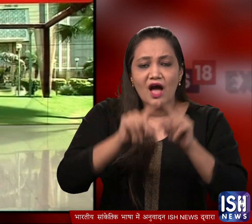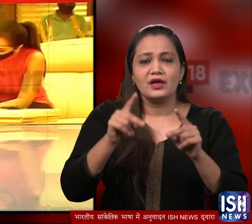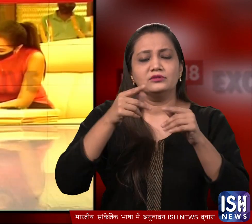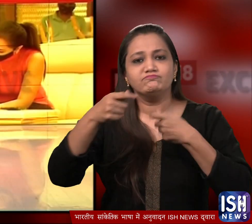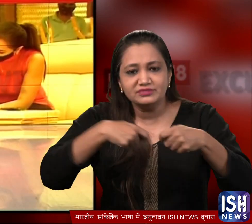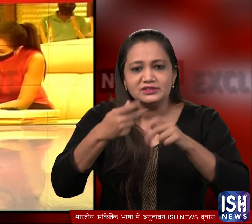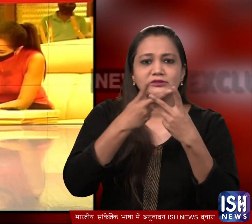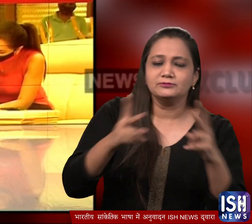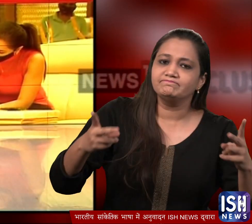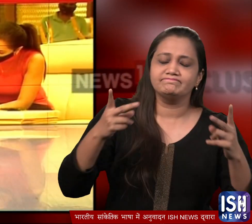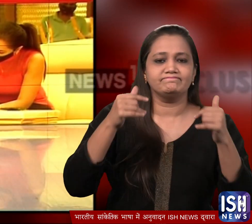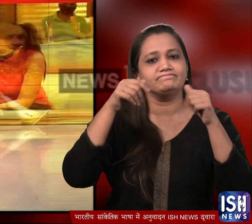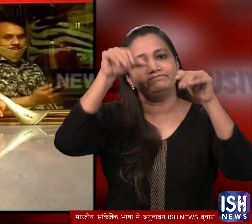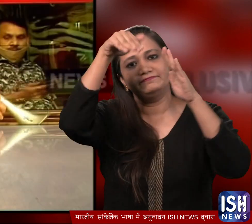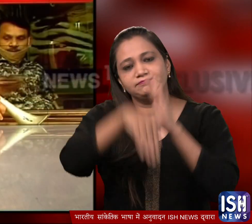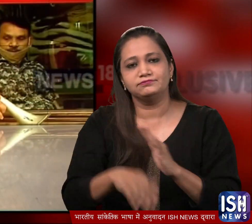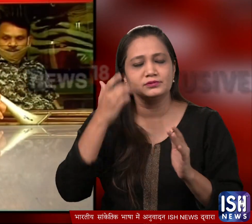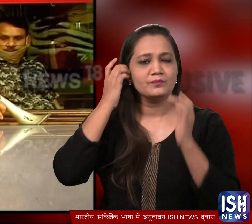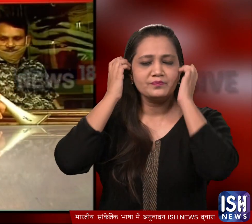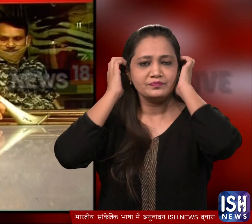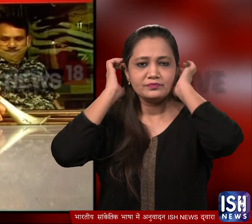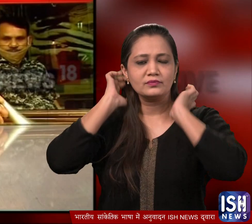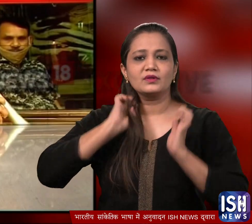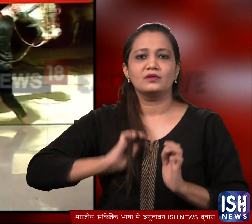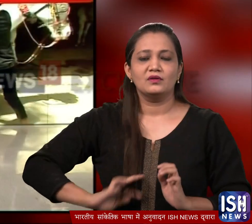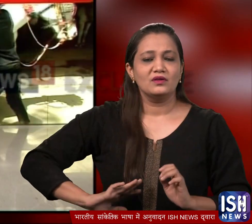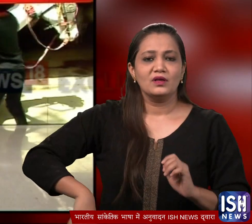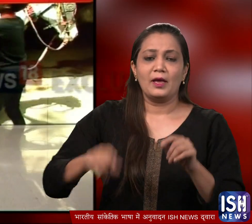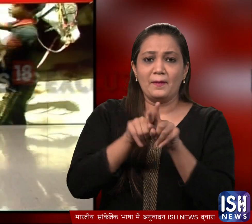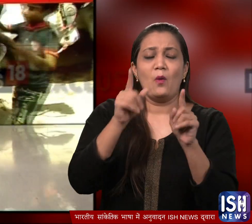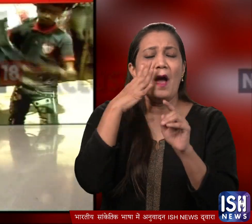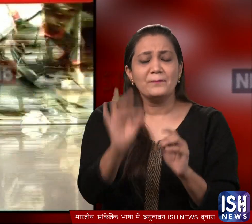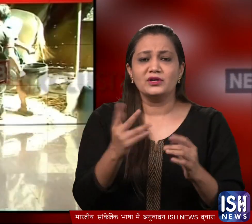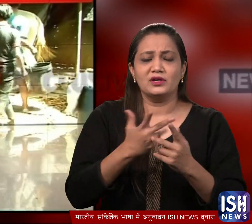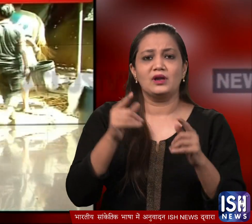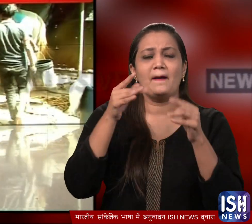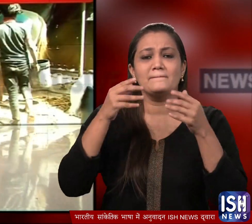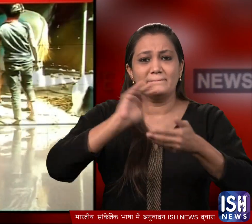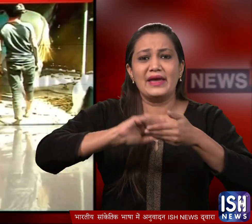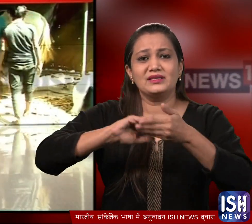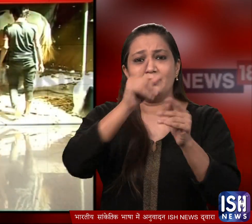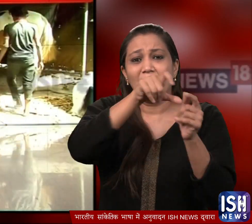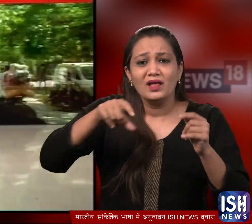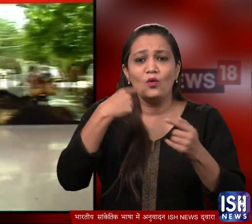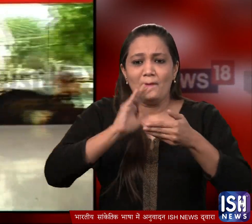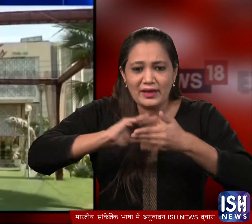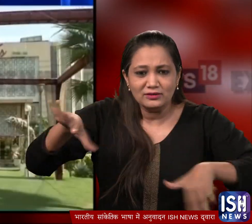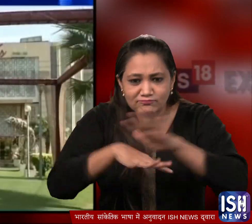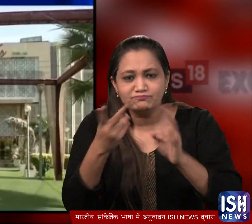बार फिर काम धंधों पर भी बुरा असर पड़ने लगा है। जिन लोगों पर इन पाबंदियों की मार पड़ी उनमें एक शादियों से जुड़े कारोबारी भी